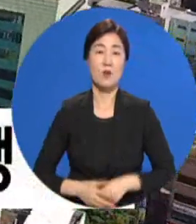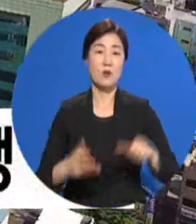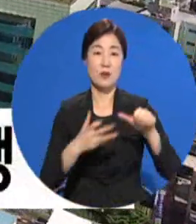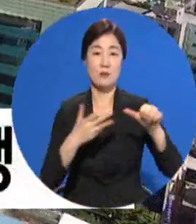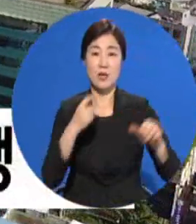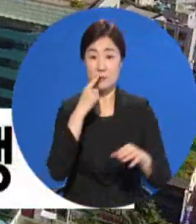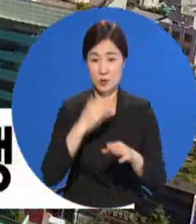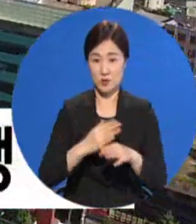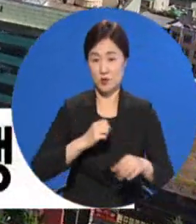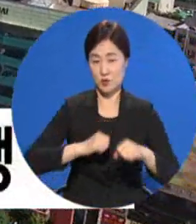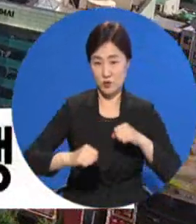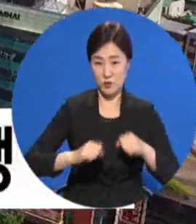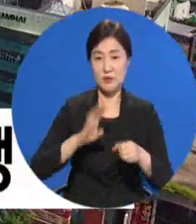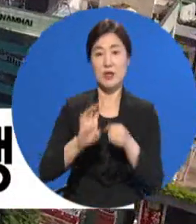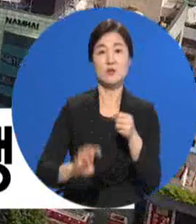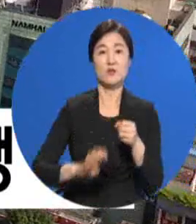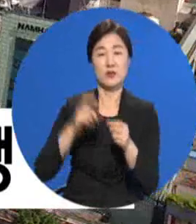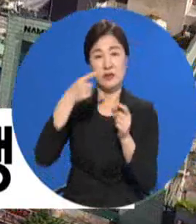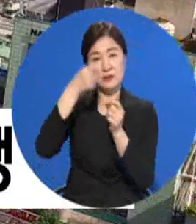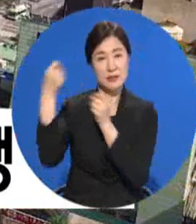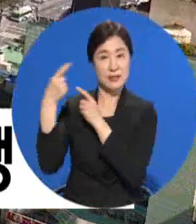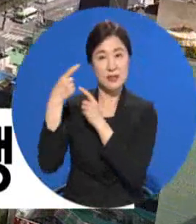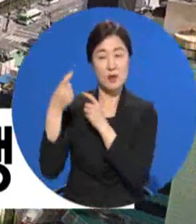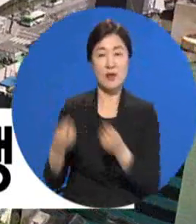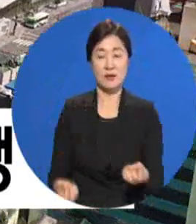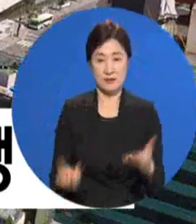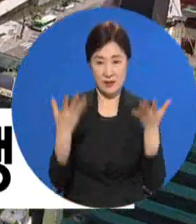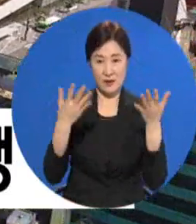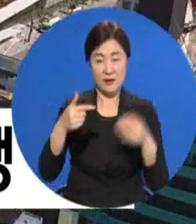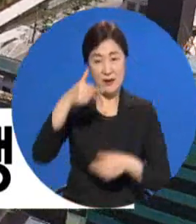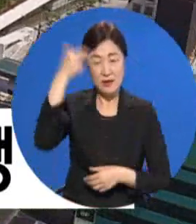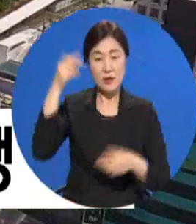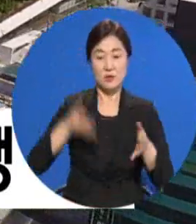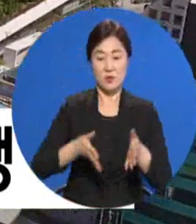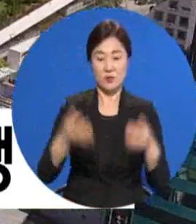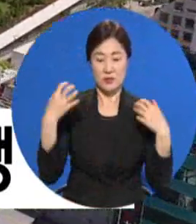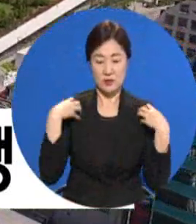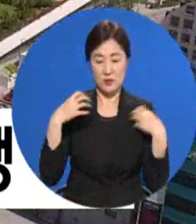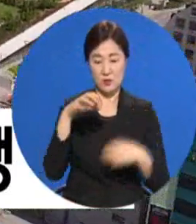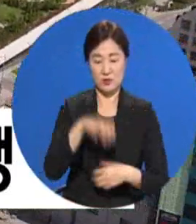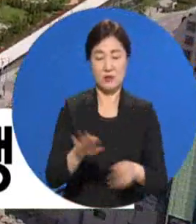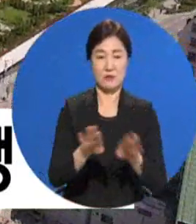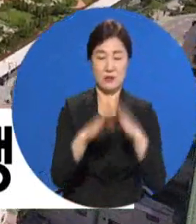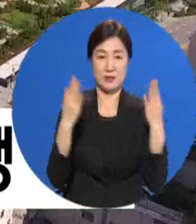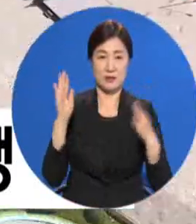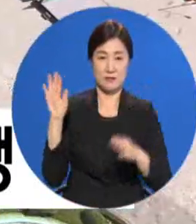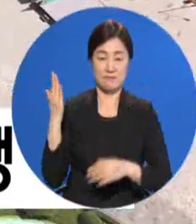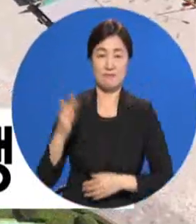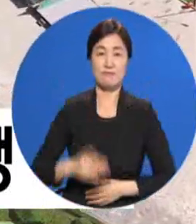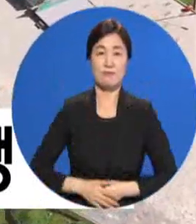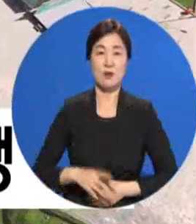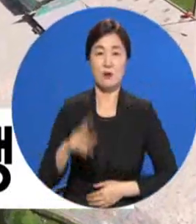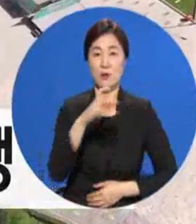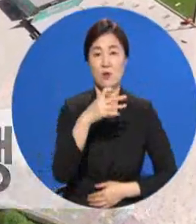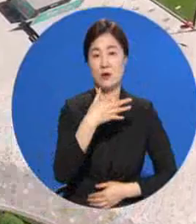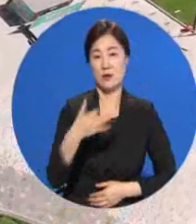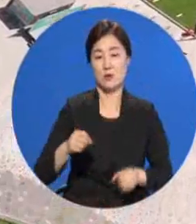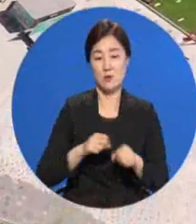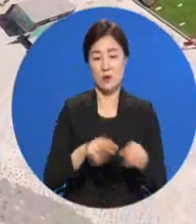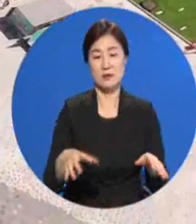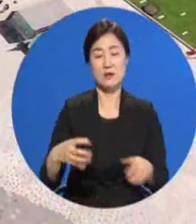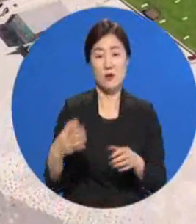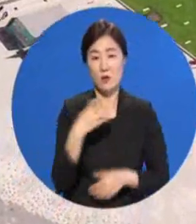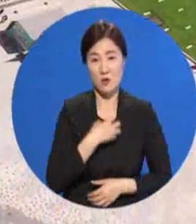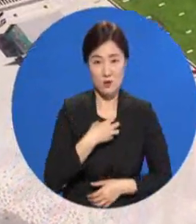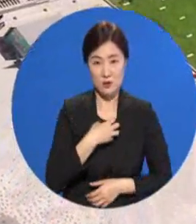5.18 민주화운동 40주년 기념식이 옛 전남도청 앞 민주광장에서 열리는 걸로 결정됐습니다. 코로나19 확산 우려로